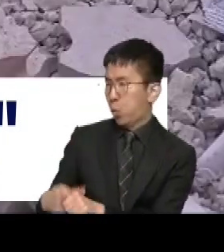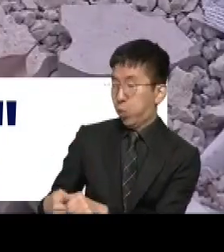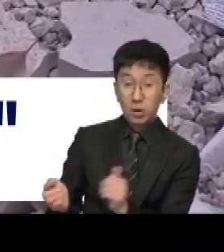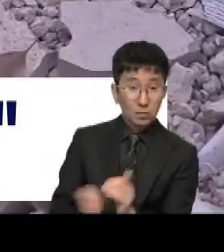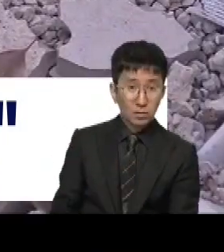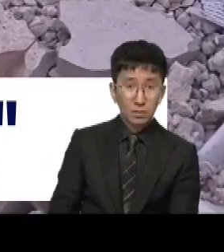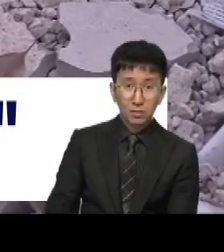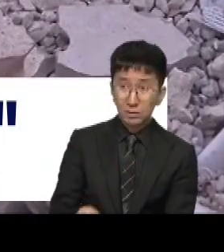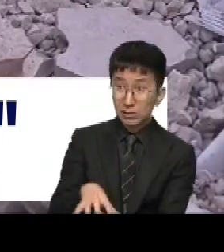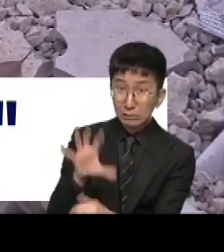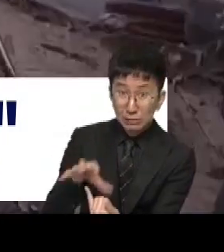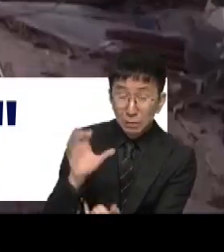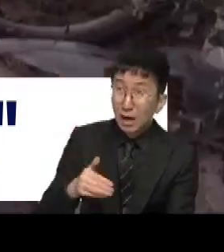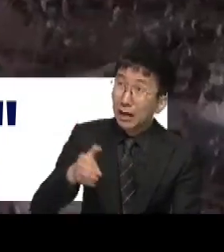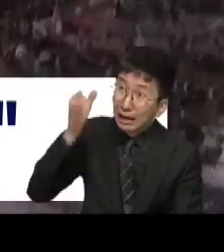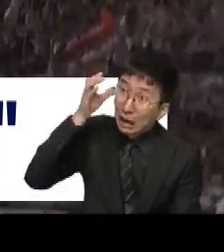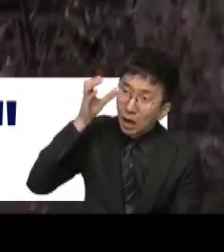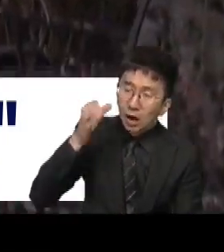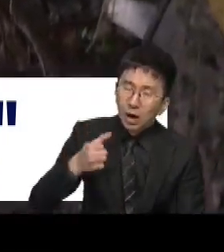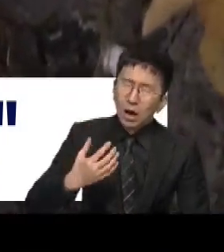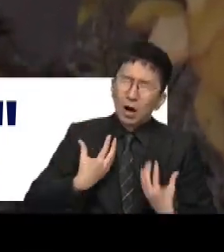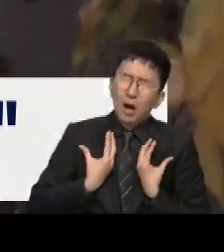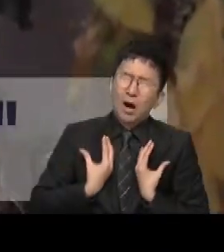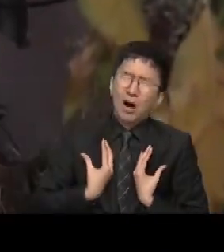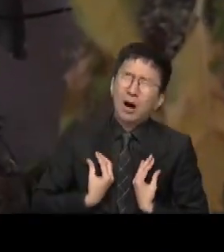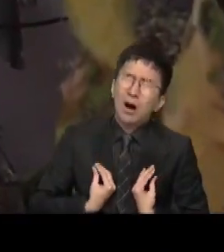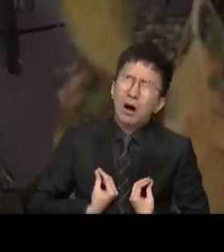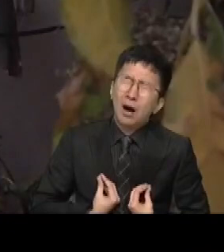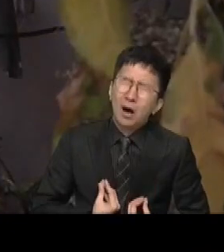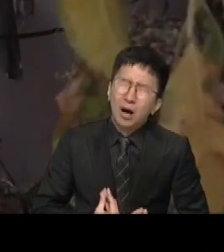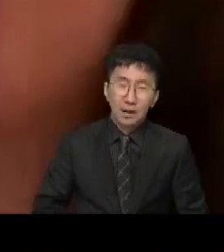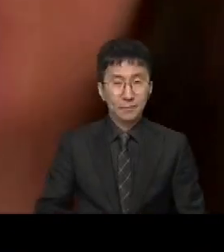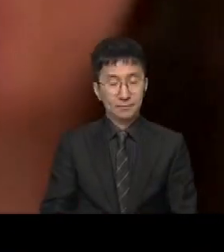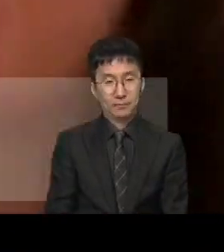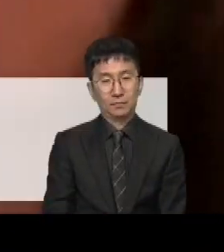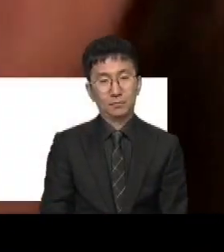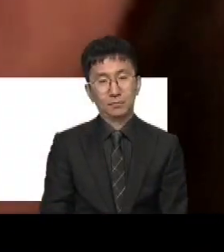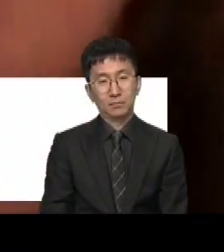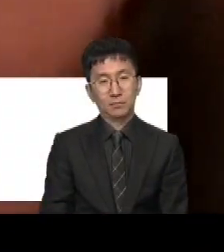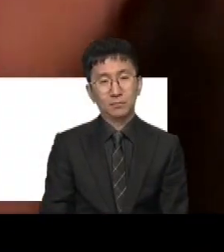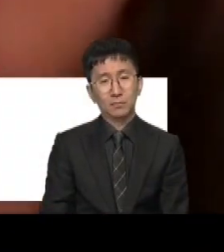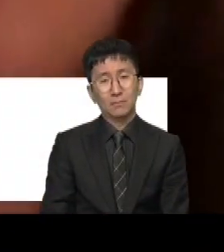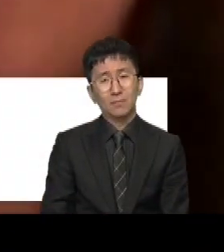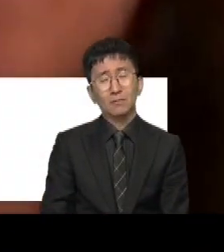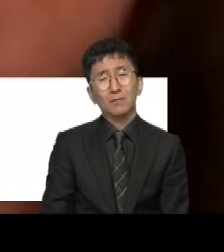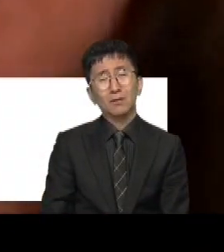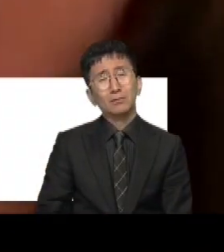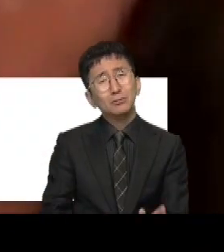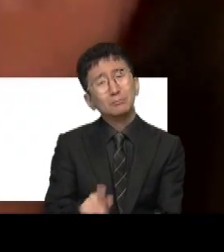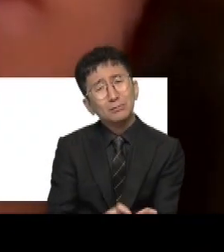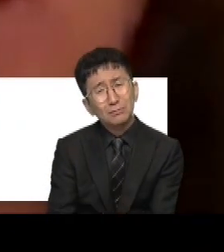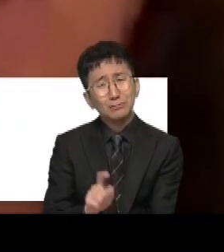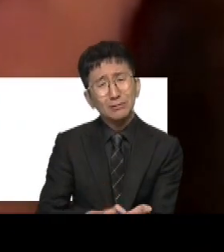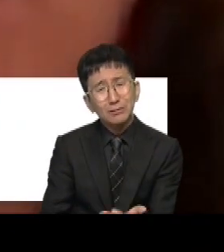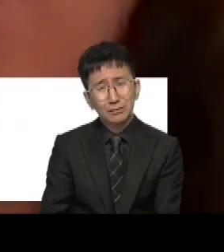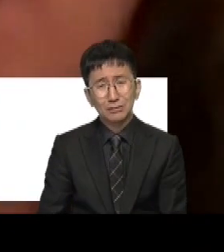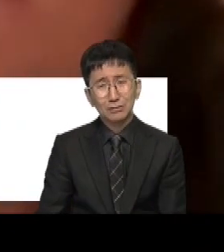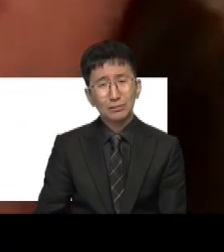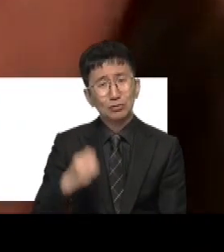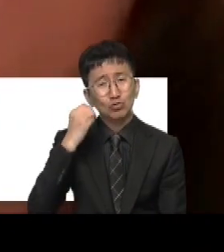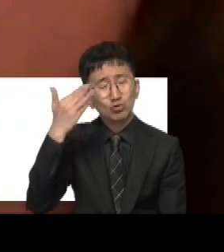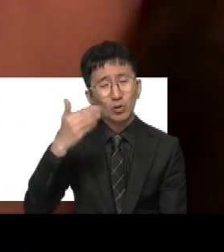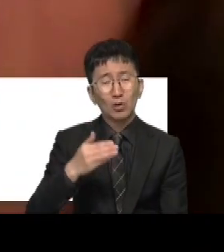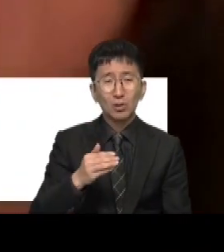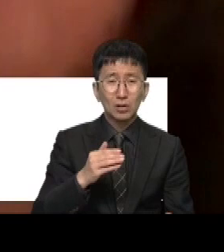기다려온 가족들의 기대는 한순간에 한숨으로 바뀌었습니다. Time is rushing. There's a 9-month baby and